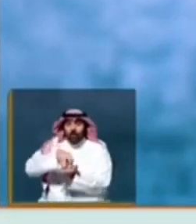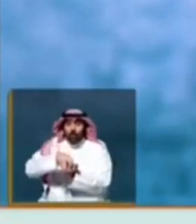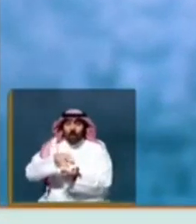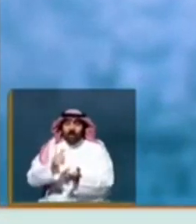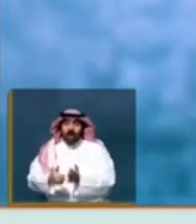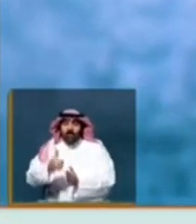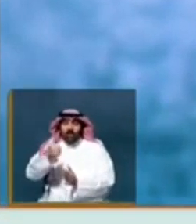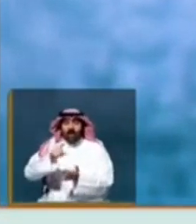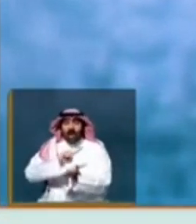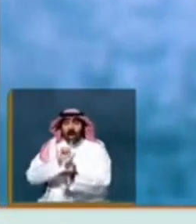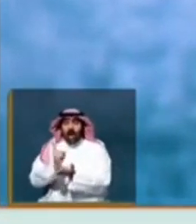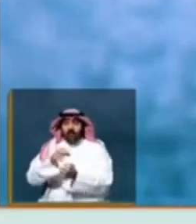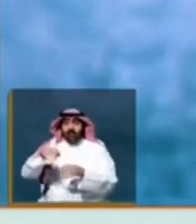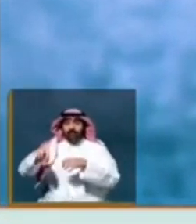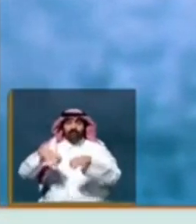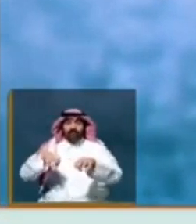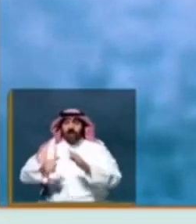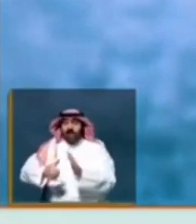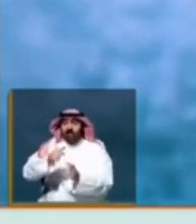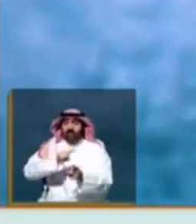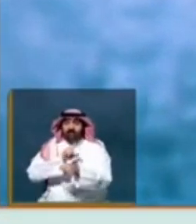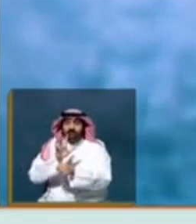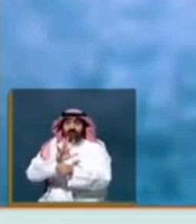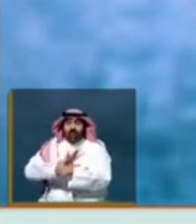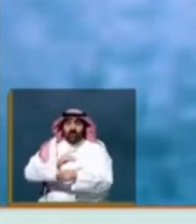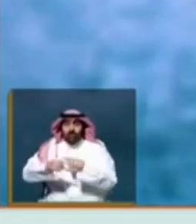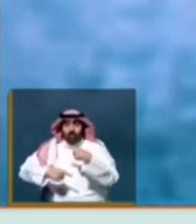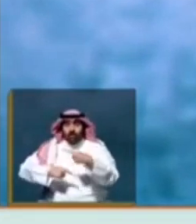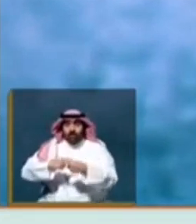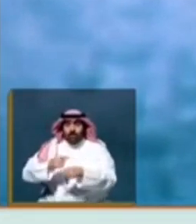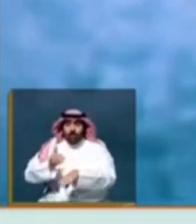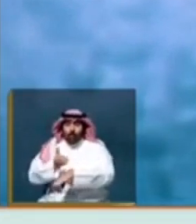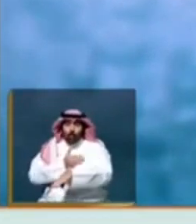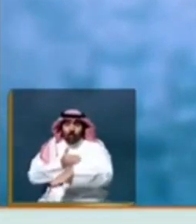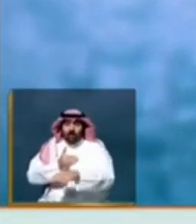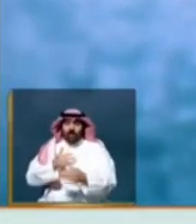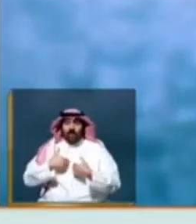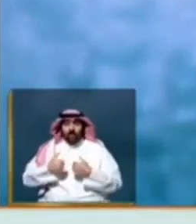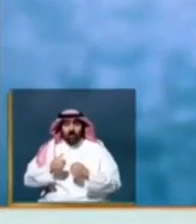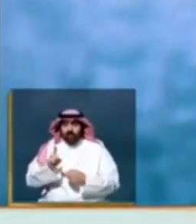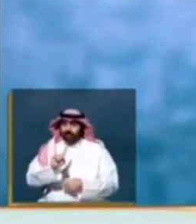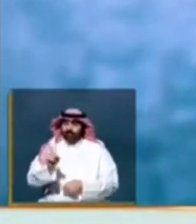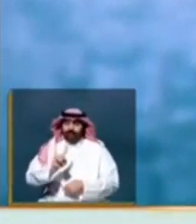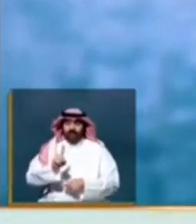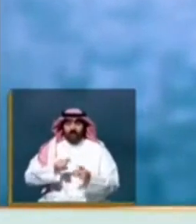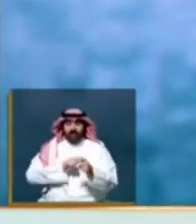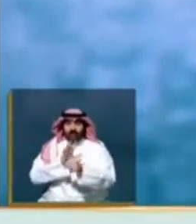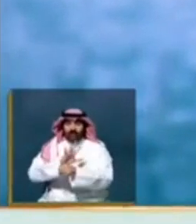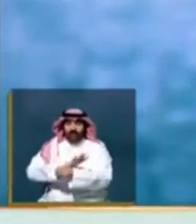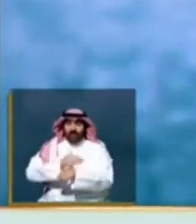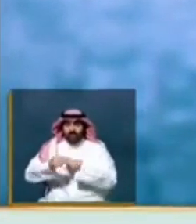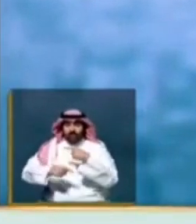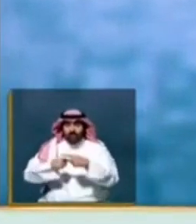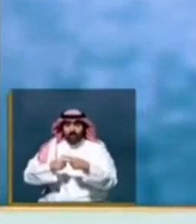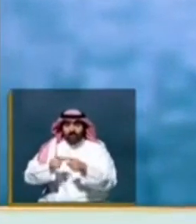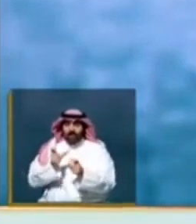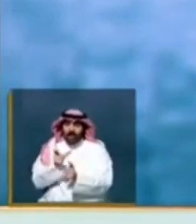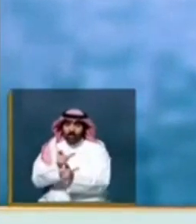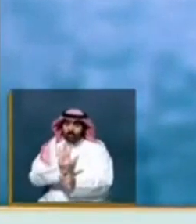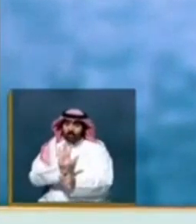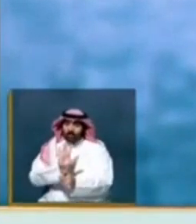أفضل بالمقارنة مع دول العالم، ولكن لا زال مبكرا الاطمئنان بأن هذه الجائحة في مرحلة التحكم.